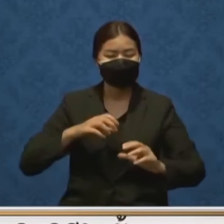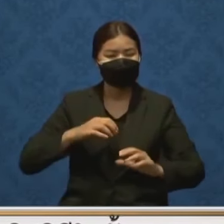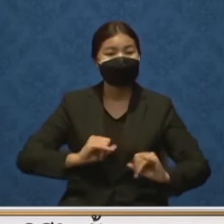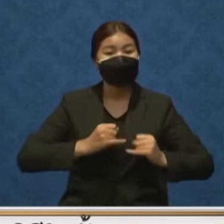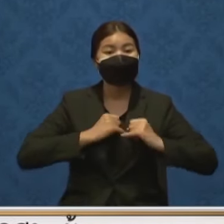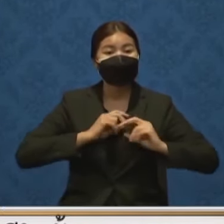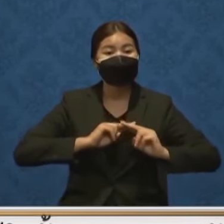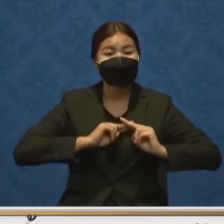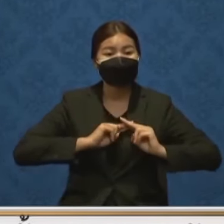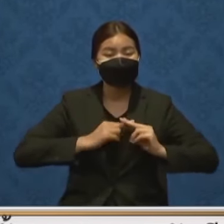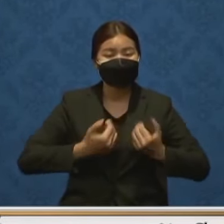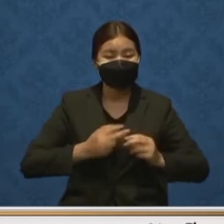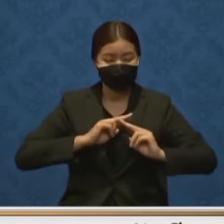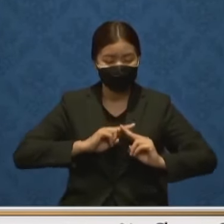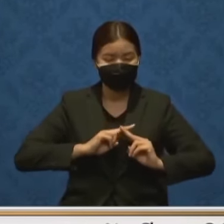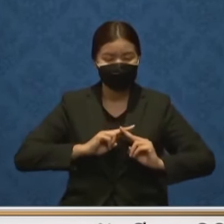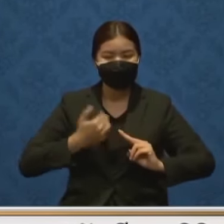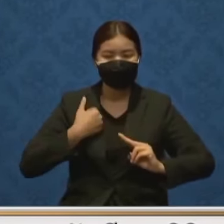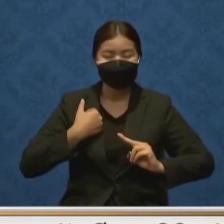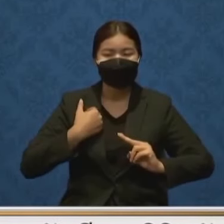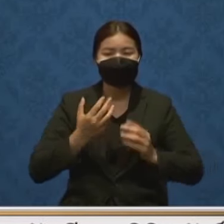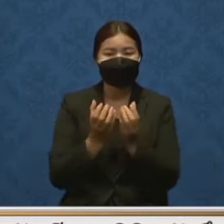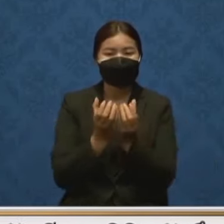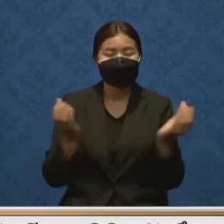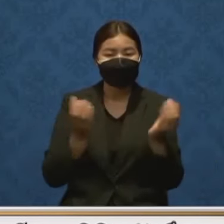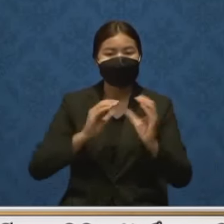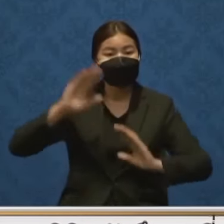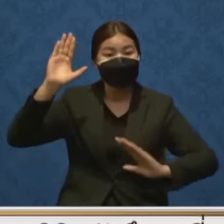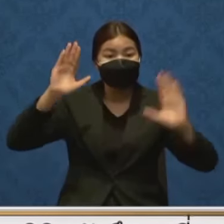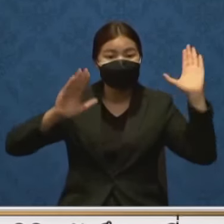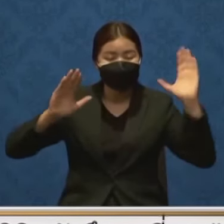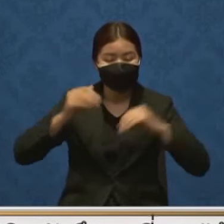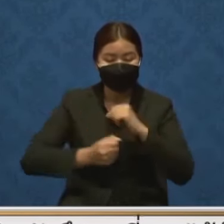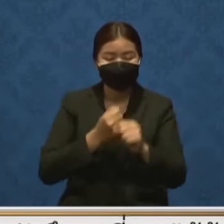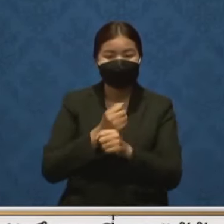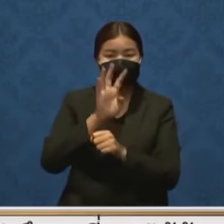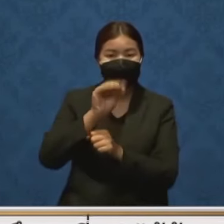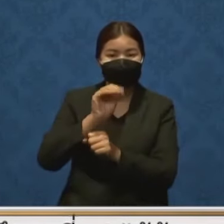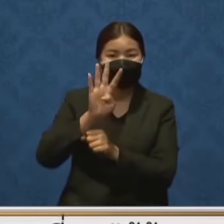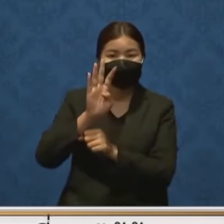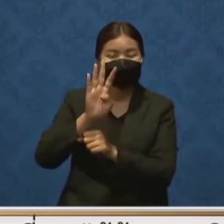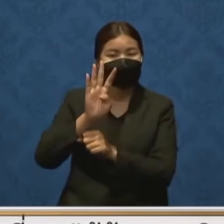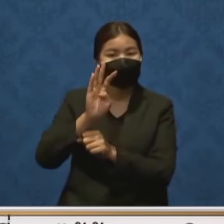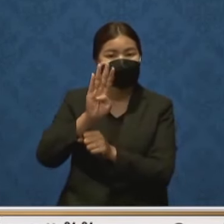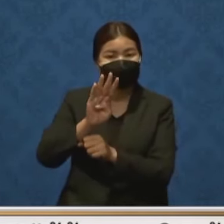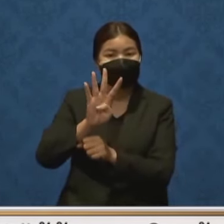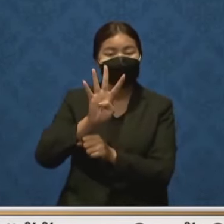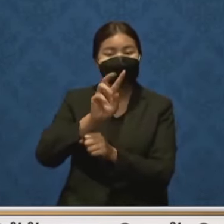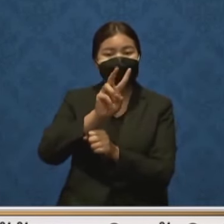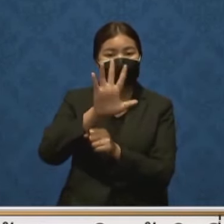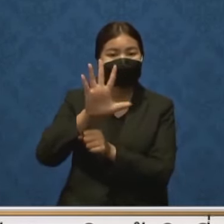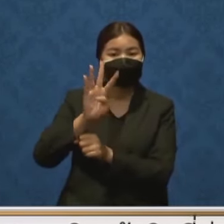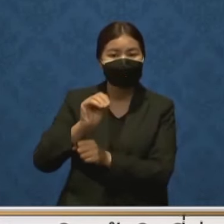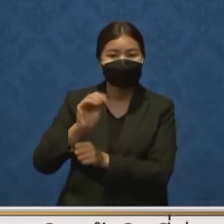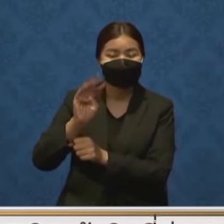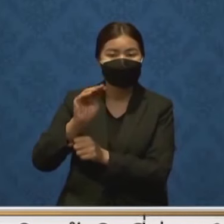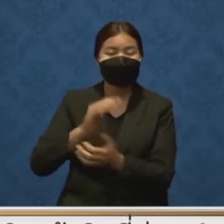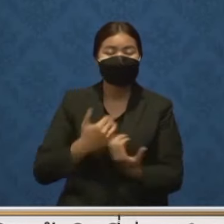ที่มีหลังจากรัฐธรรมนูญปี 40ถูกตัดหายไปหลังจากการมีการรัฐประหารเมื่อปี 57ตอนนี้ไม่มีงบสนับสนุน